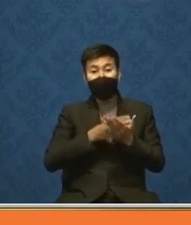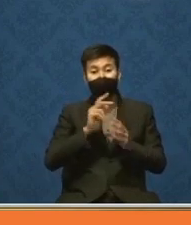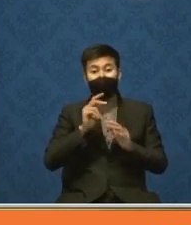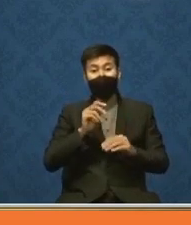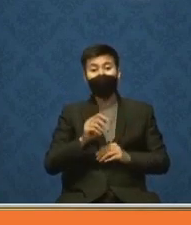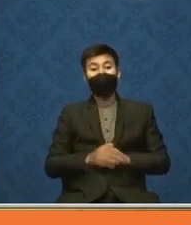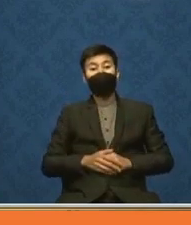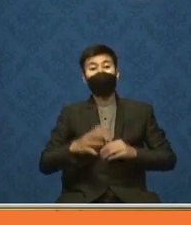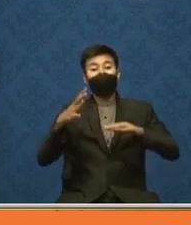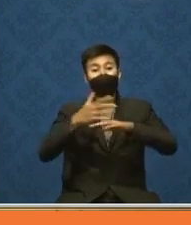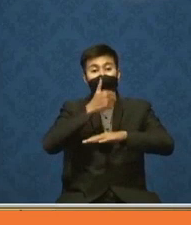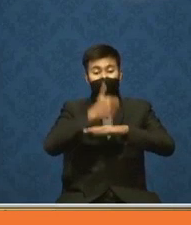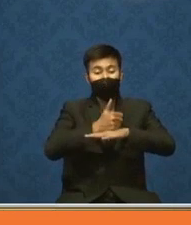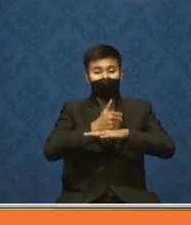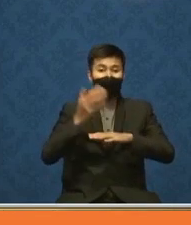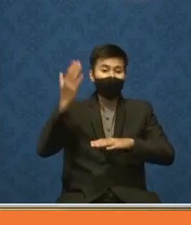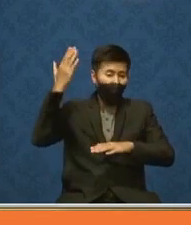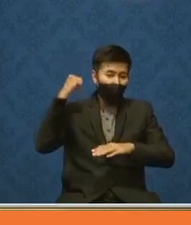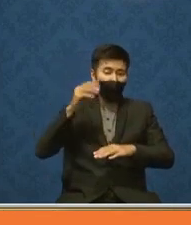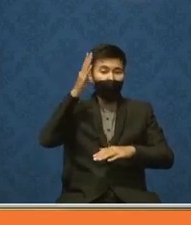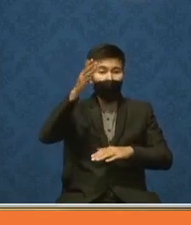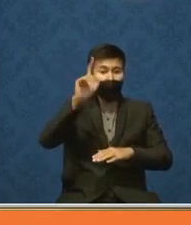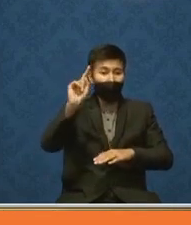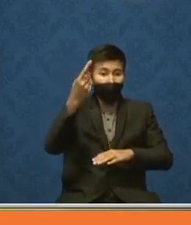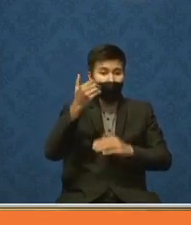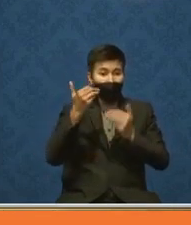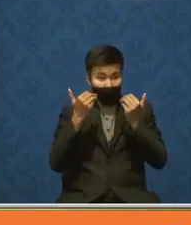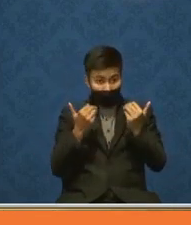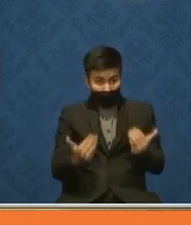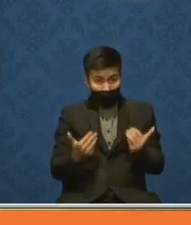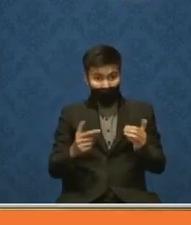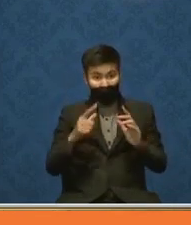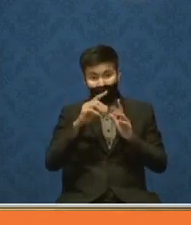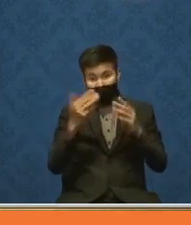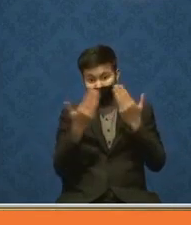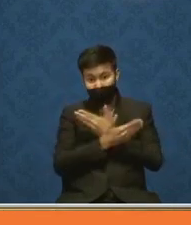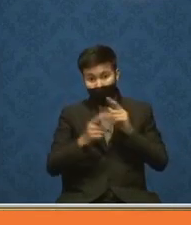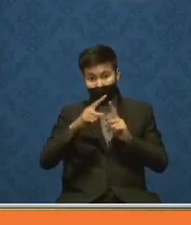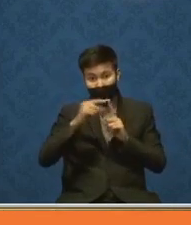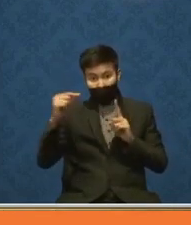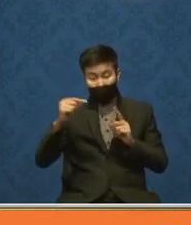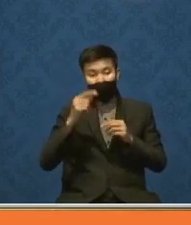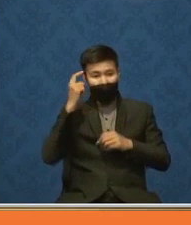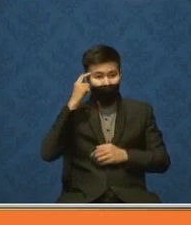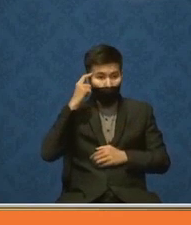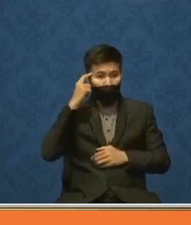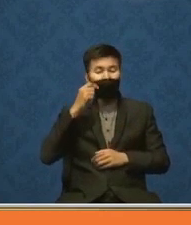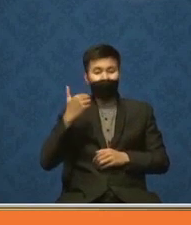คตใหม่ยันมาก้าวไกลนะครับพวกเราเชื่อยืนยันครับประเทศไทยมีศักยภาพเพียงพอที่จะเปลี่ยนแปลงและพัฒนาให้ดีขึ้น